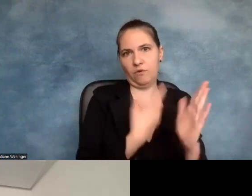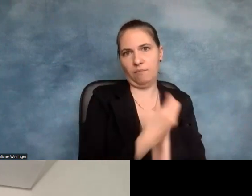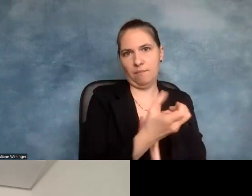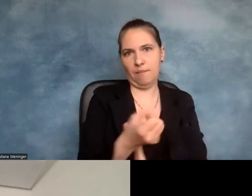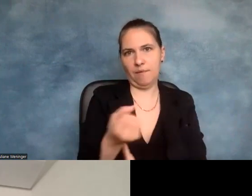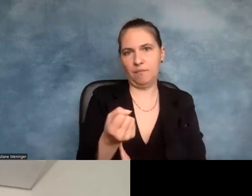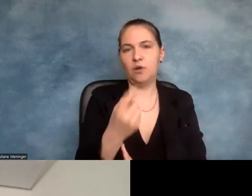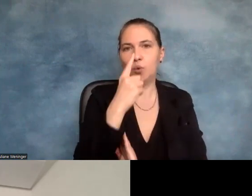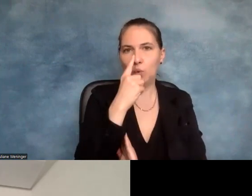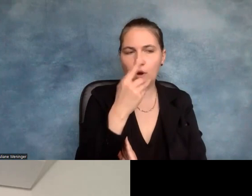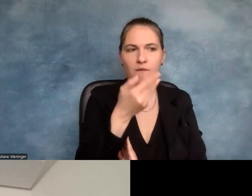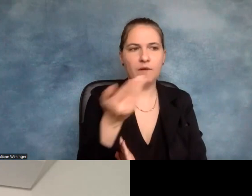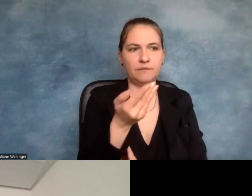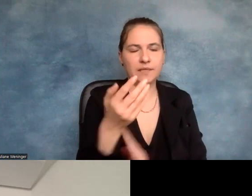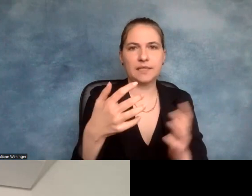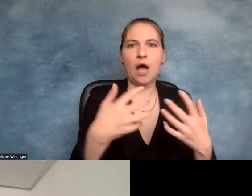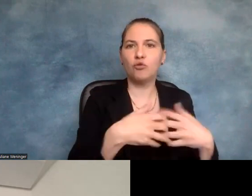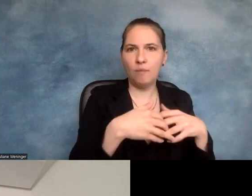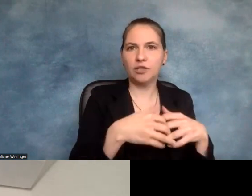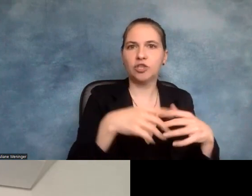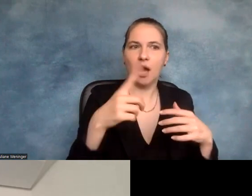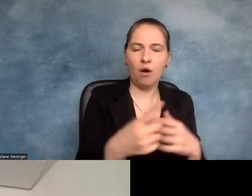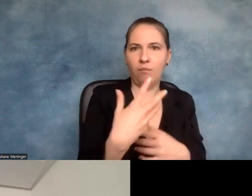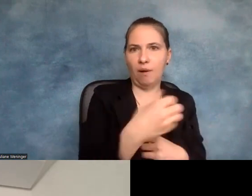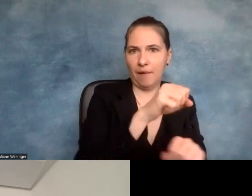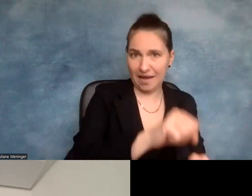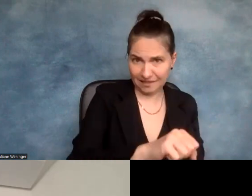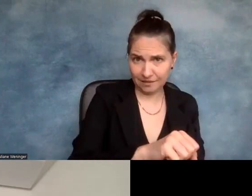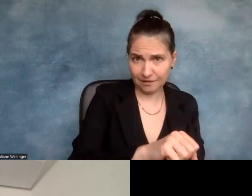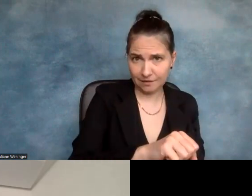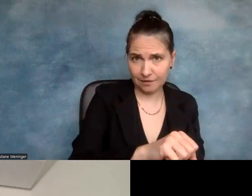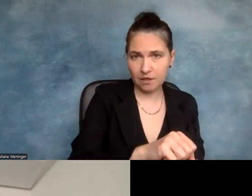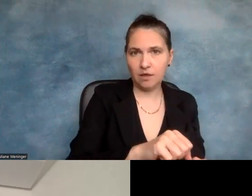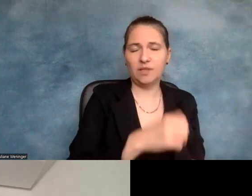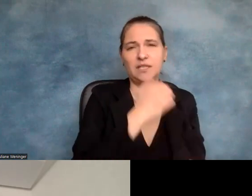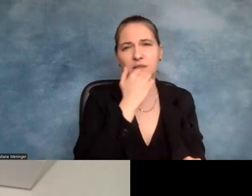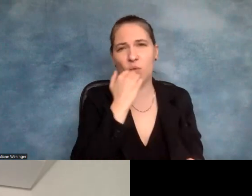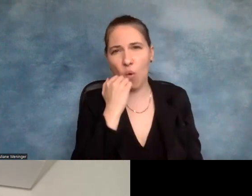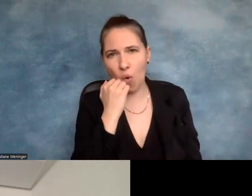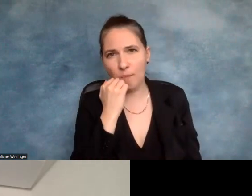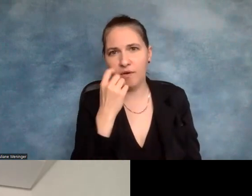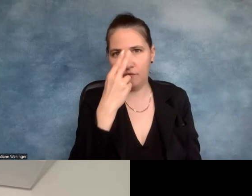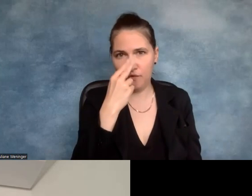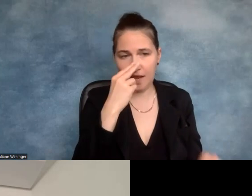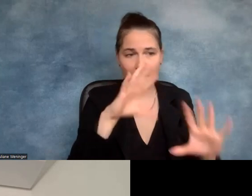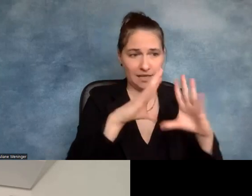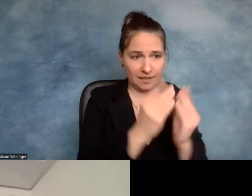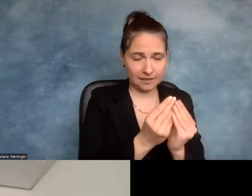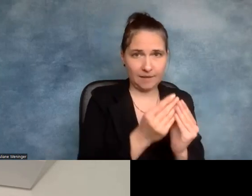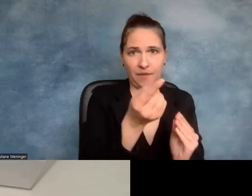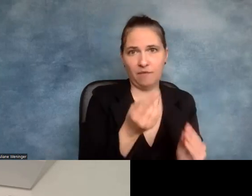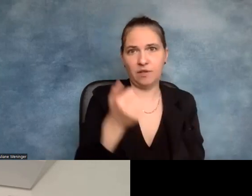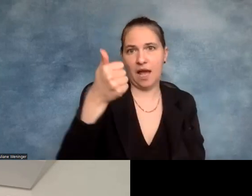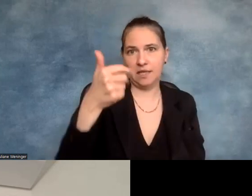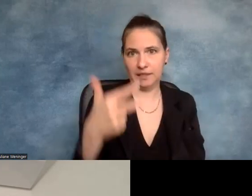was automatisch entdeckbar ist. Und das sind in der Regel so ganz grob ein Drittel der Fehler.